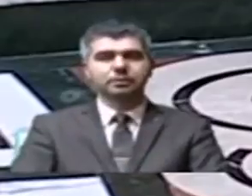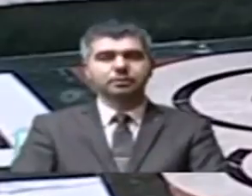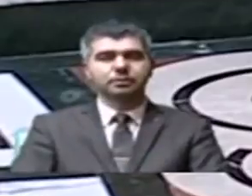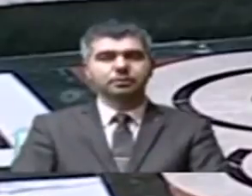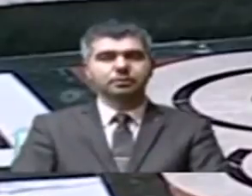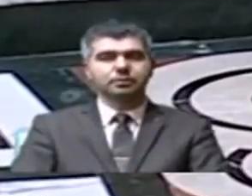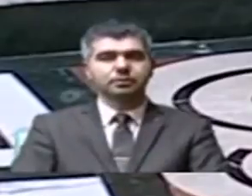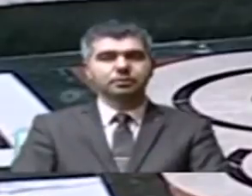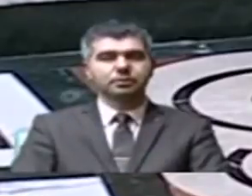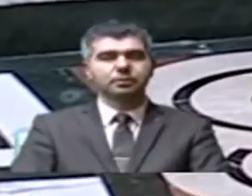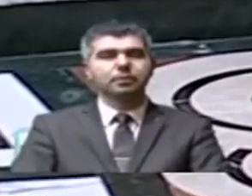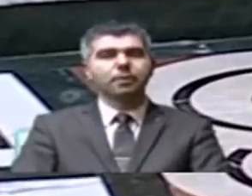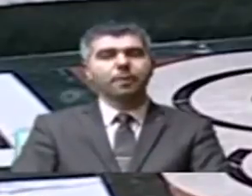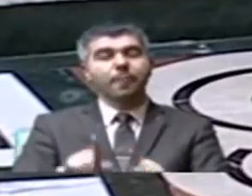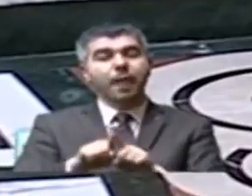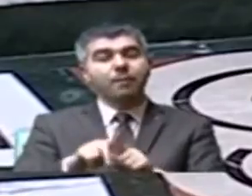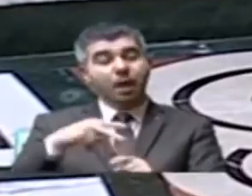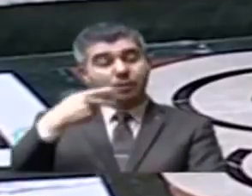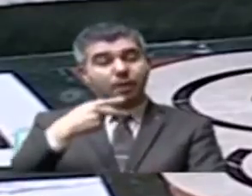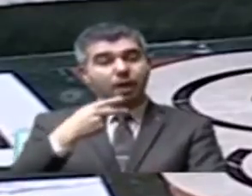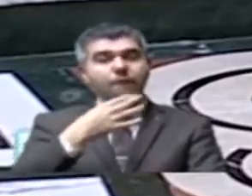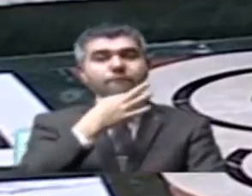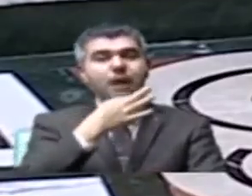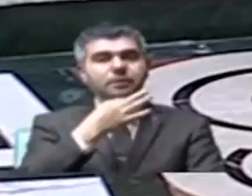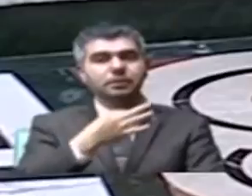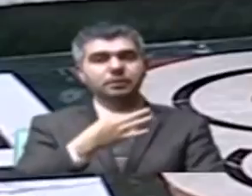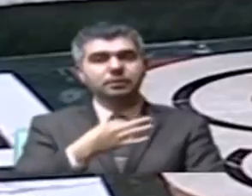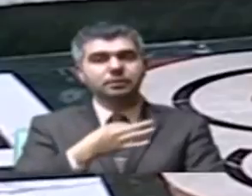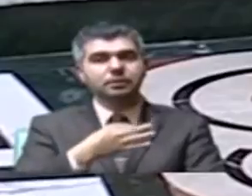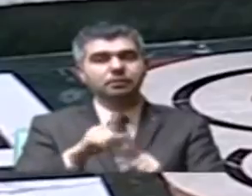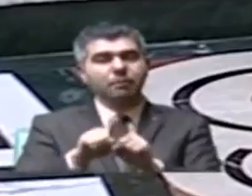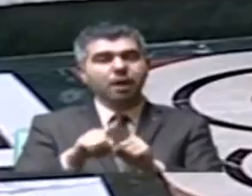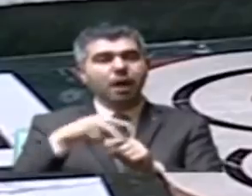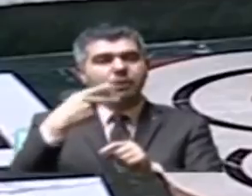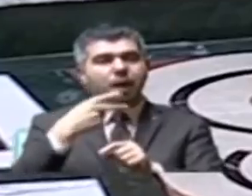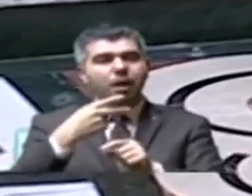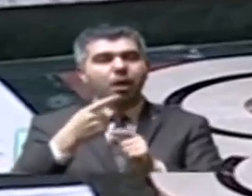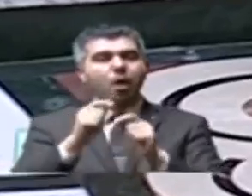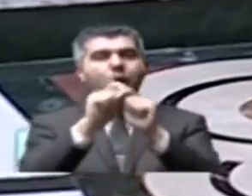لا حاجة أسهل حاجة هي نتكلموا، لأن الواحد يتكلم ما عنده سقف.